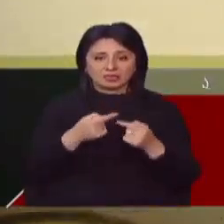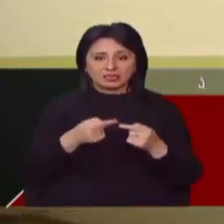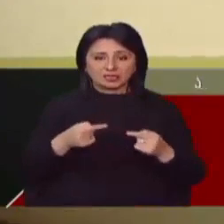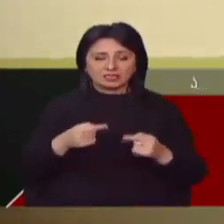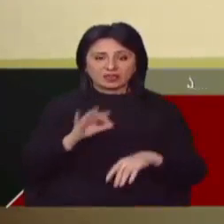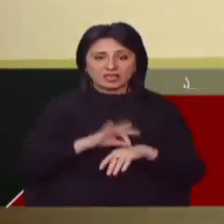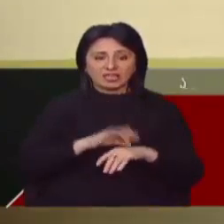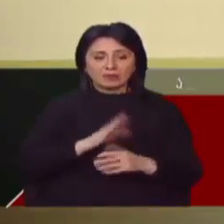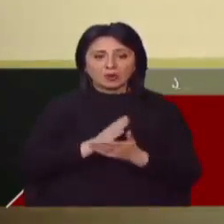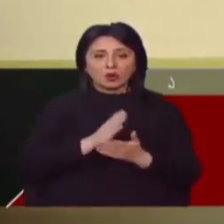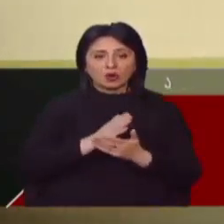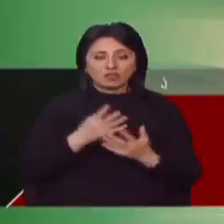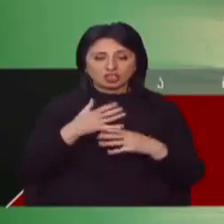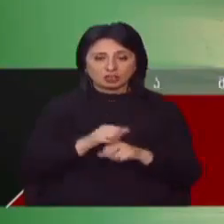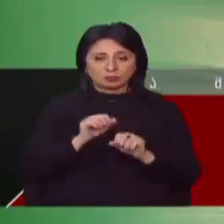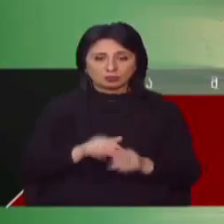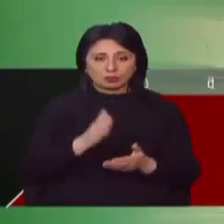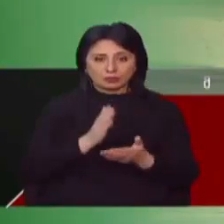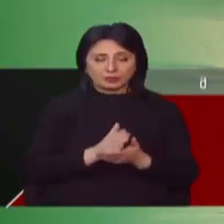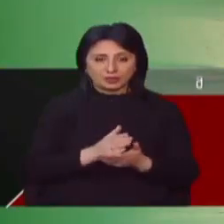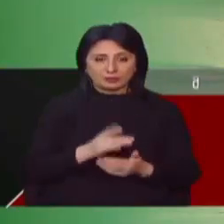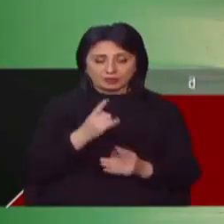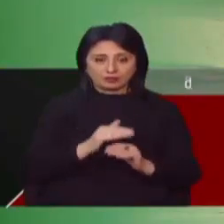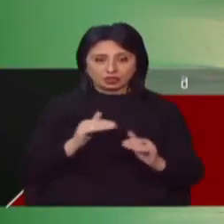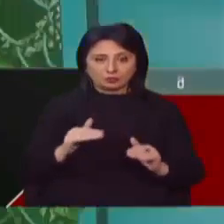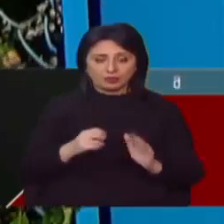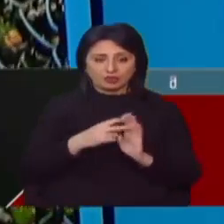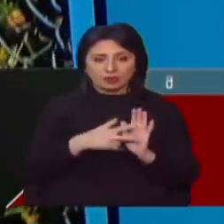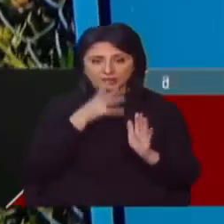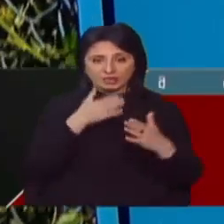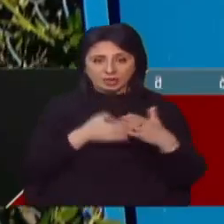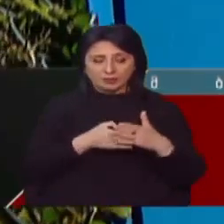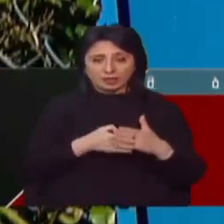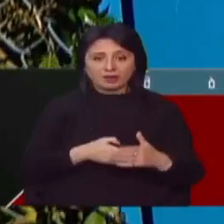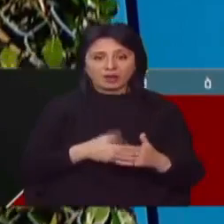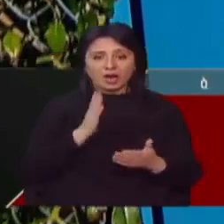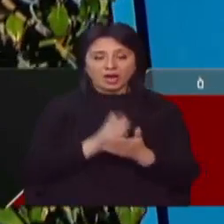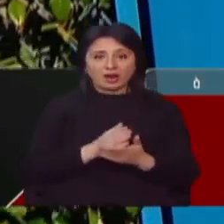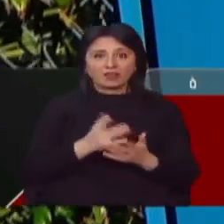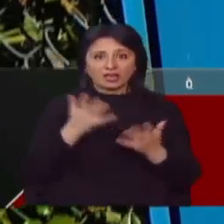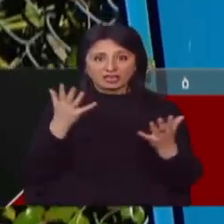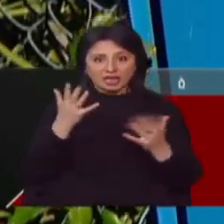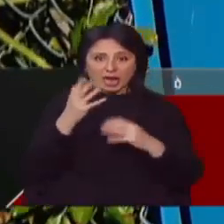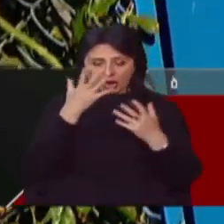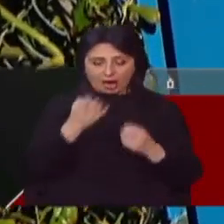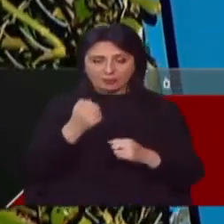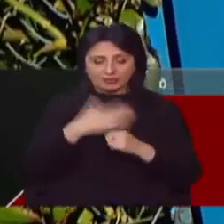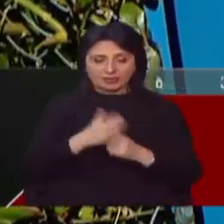სხვადასხვა დიაგნოზის მქონე, შეზღუდული შესაძლებლობების მქონე ბავშვებს 18 წლამდე. Აქვს დღის და ღამის ცენტრები.